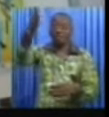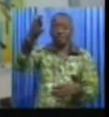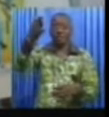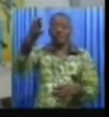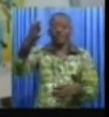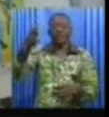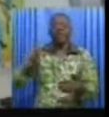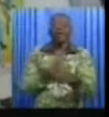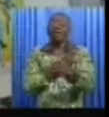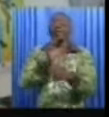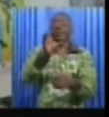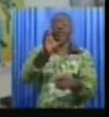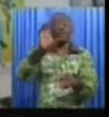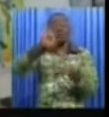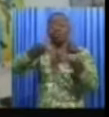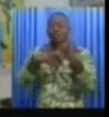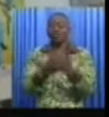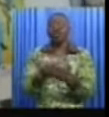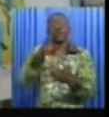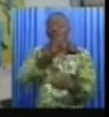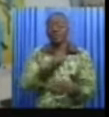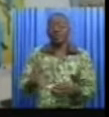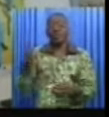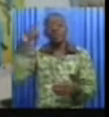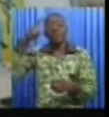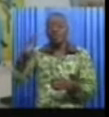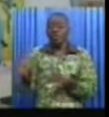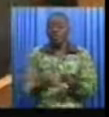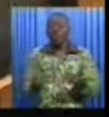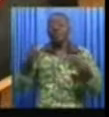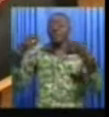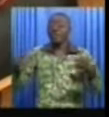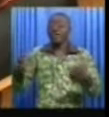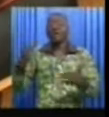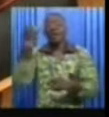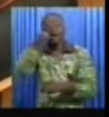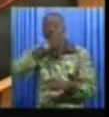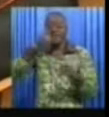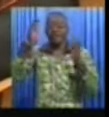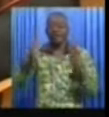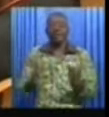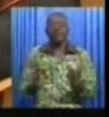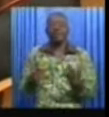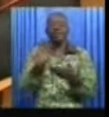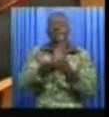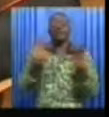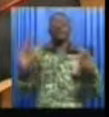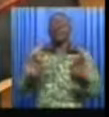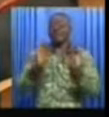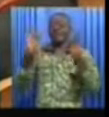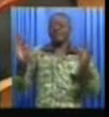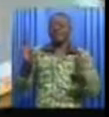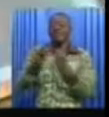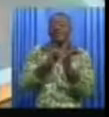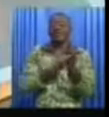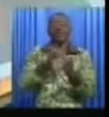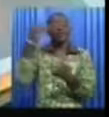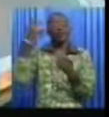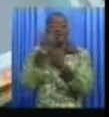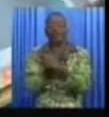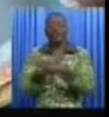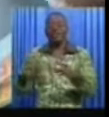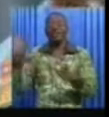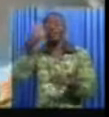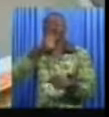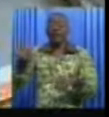à renforcer tout un dispositif pour mieux exploiter le marché africain. Le Festival Ciné Droit Libre, selon les organisateurs, cherche à remettre